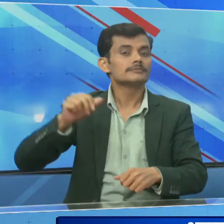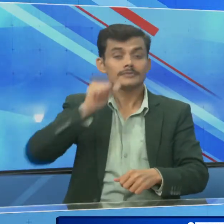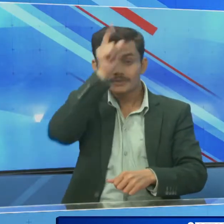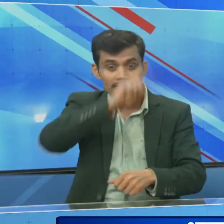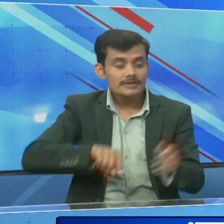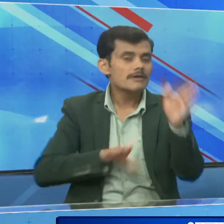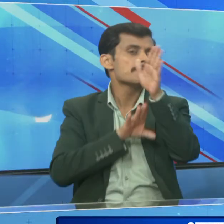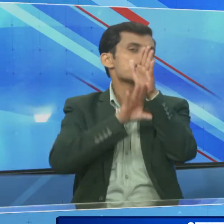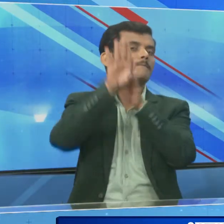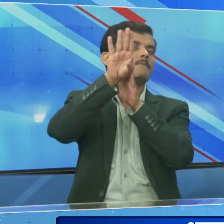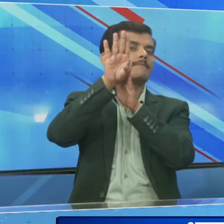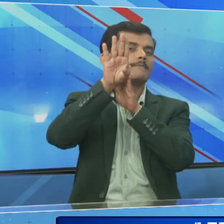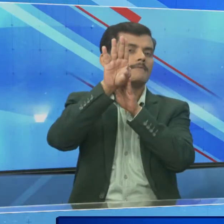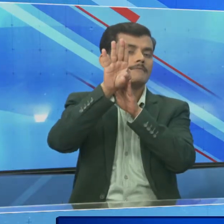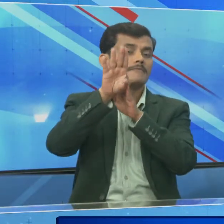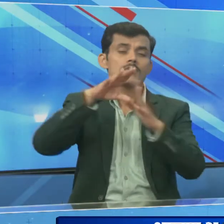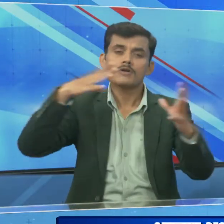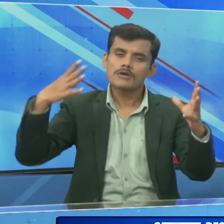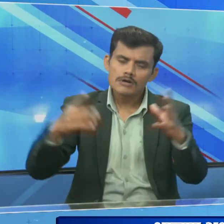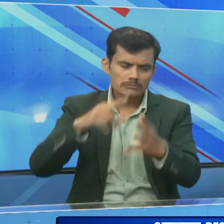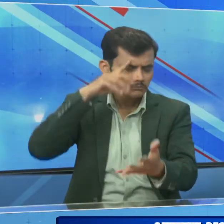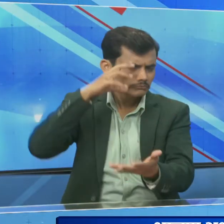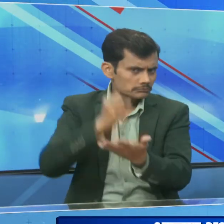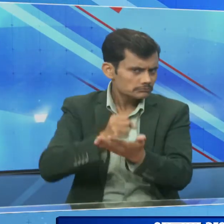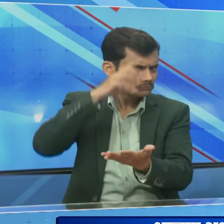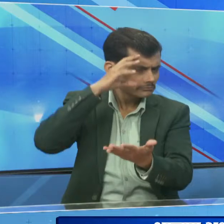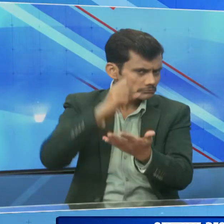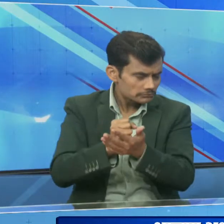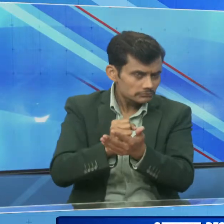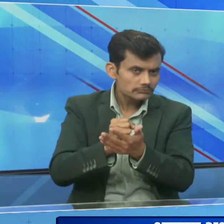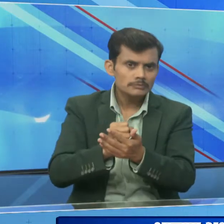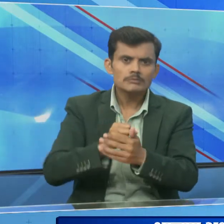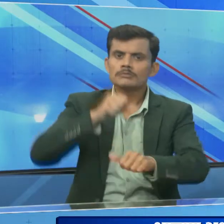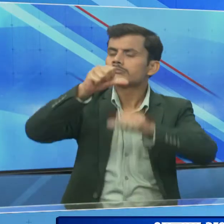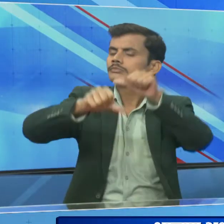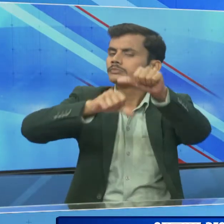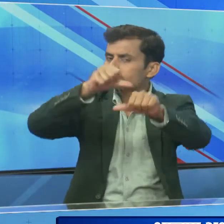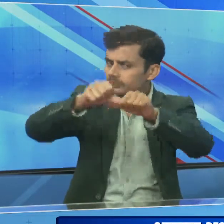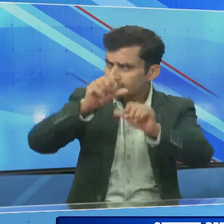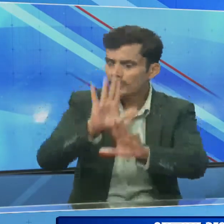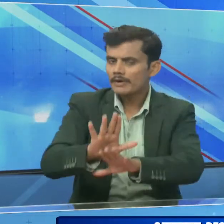भारत, इस संकल्प को लेकर के हम आगे बढ़ रहे हैं।